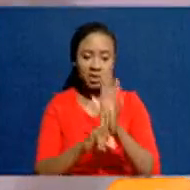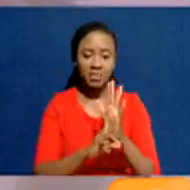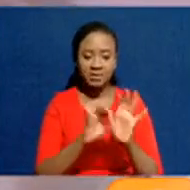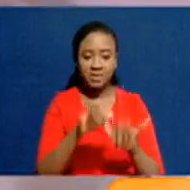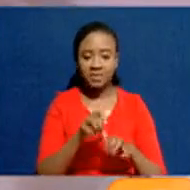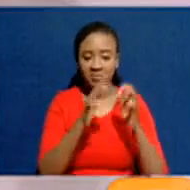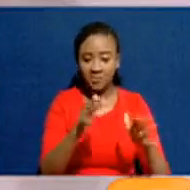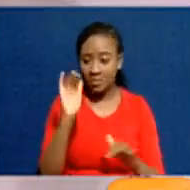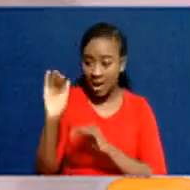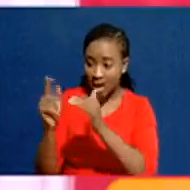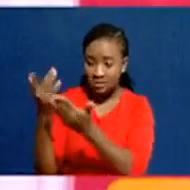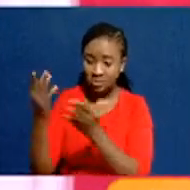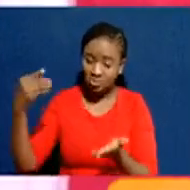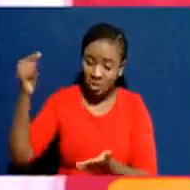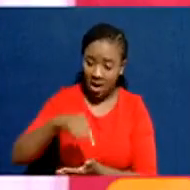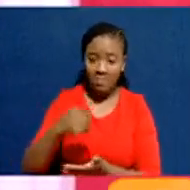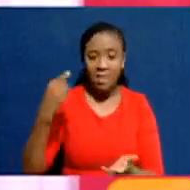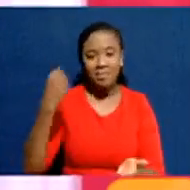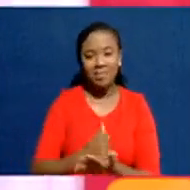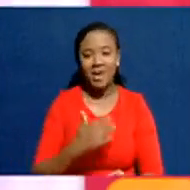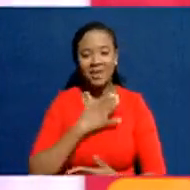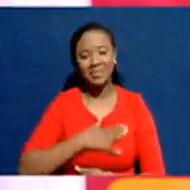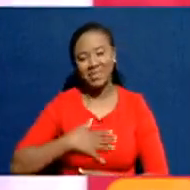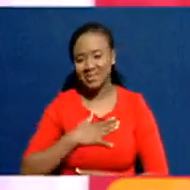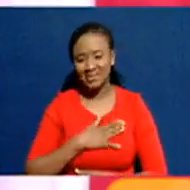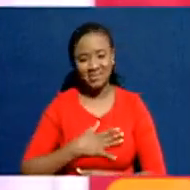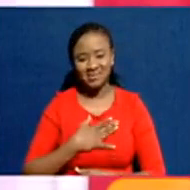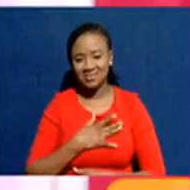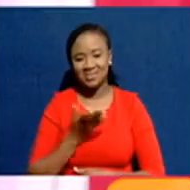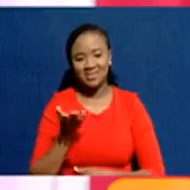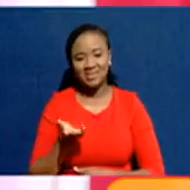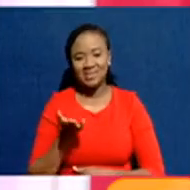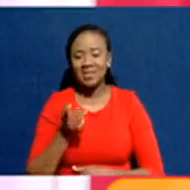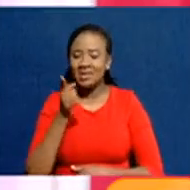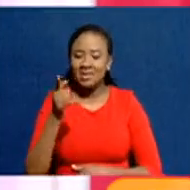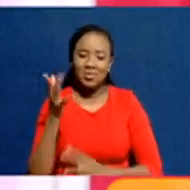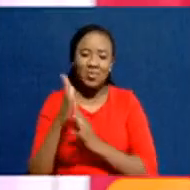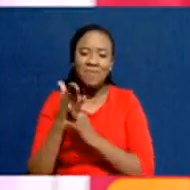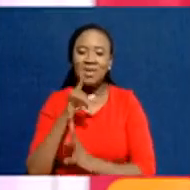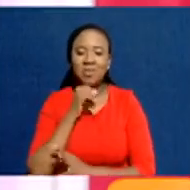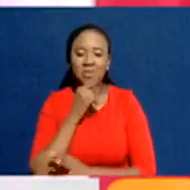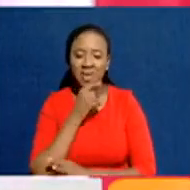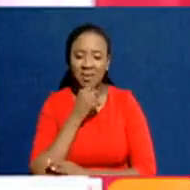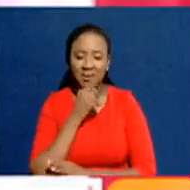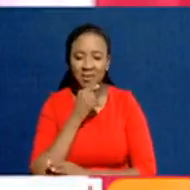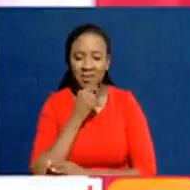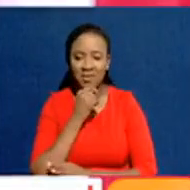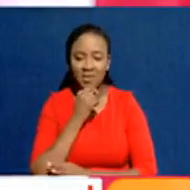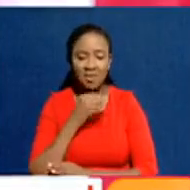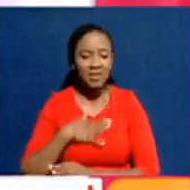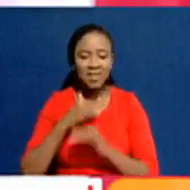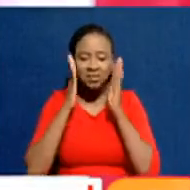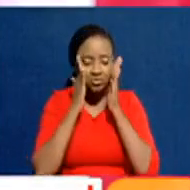wanunuzi hawa kuwajali wakulima. Tafadhali hawa makatero, turumieni sisi wakulima. Tuko hali mbaya,